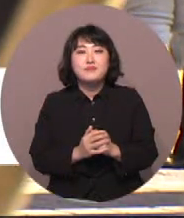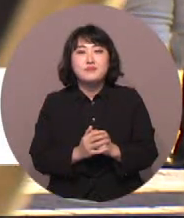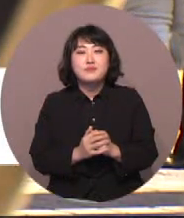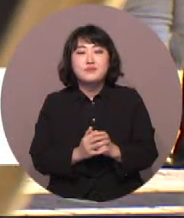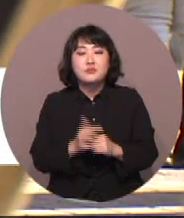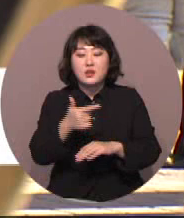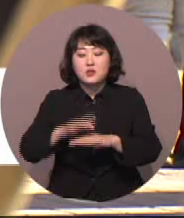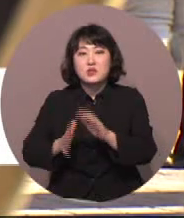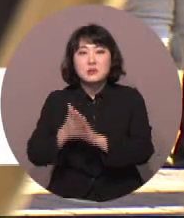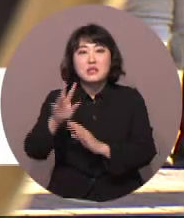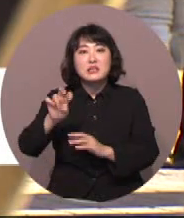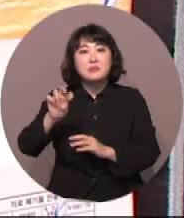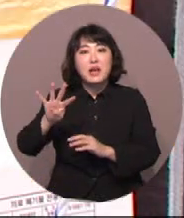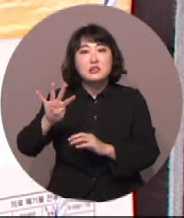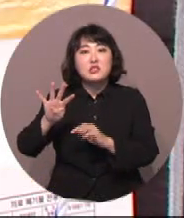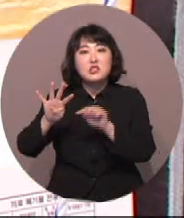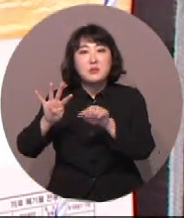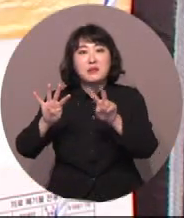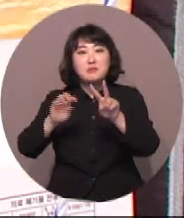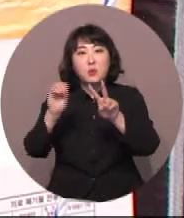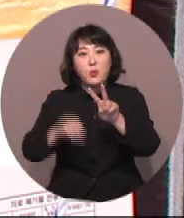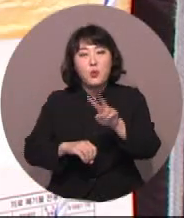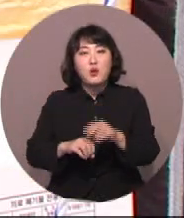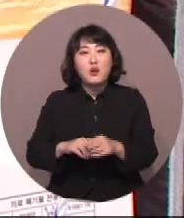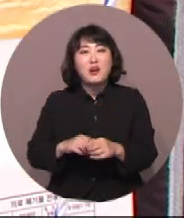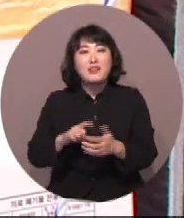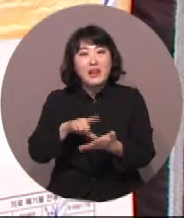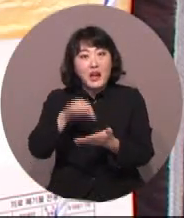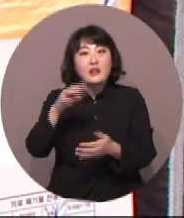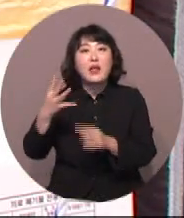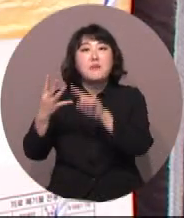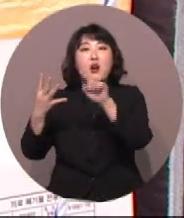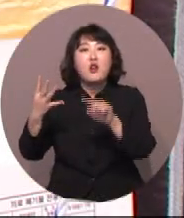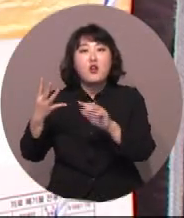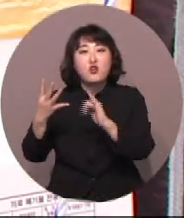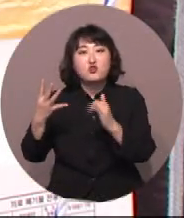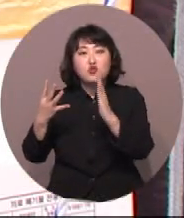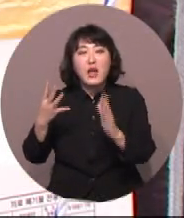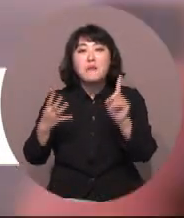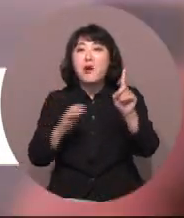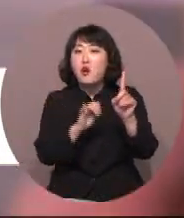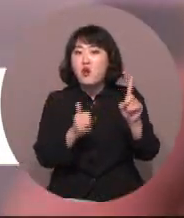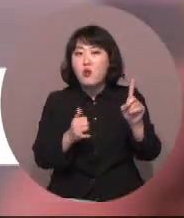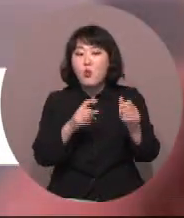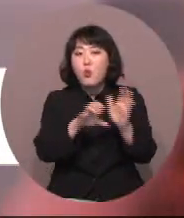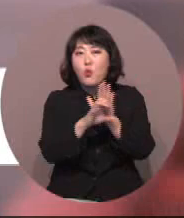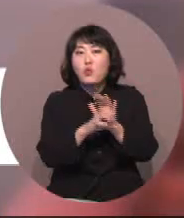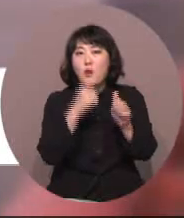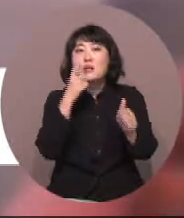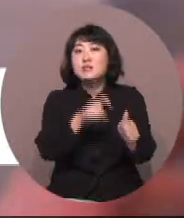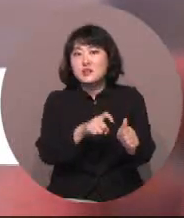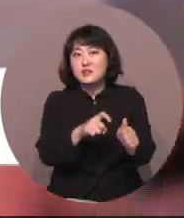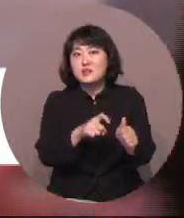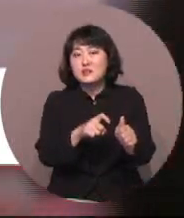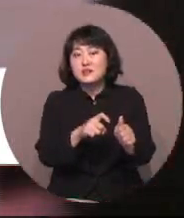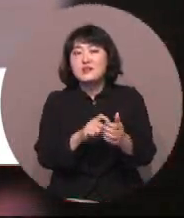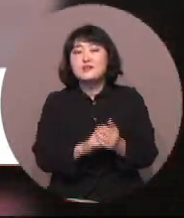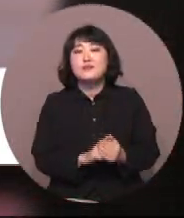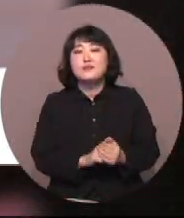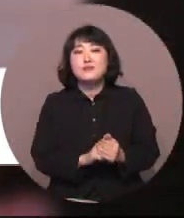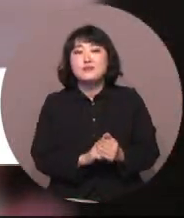대전시민 의 24.2% 즉 네 명 가운데 한 명꼴로 코로나 일부 에 감염된 것으로 나타났고